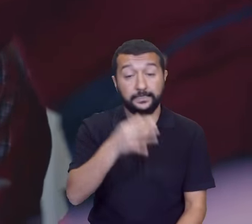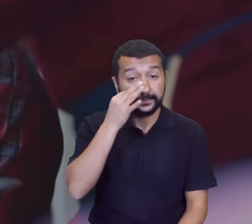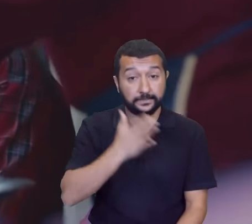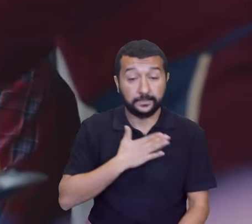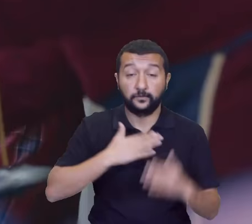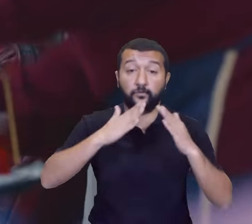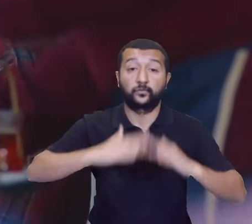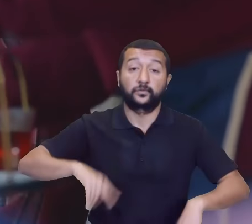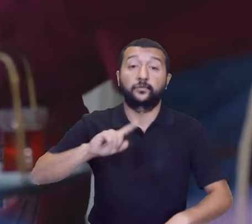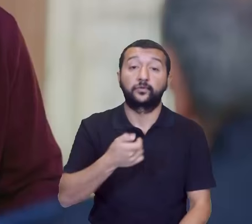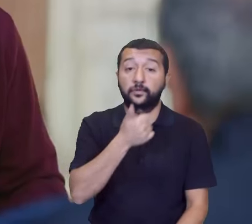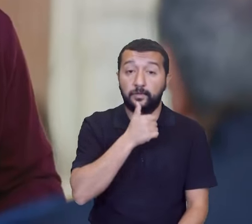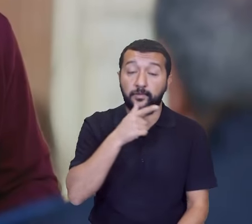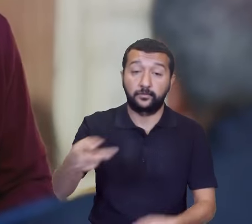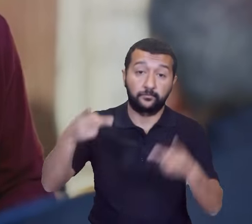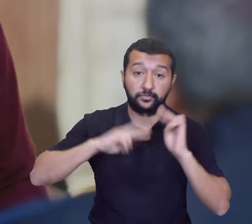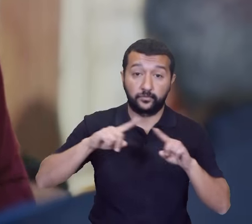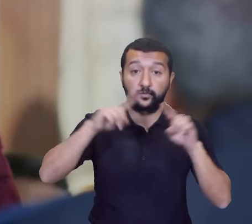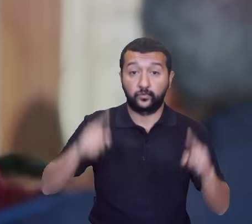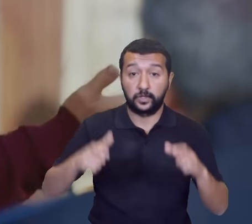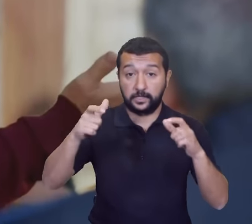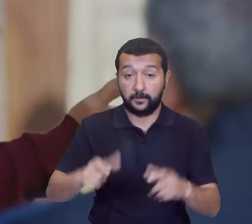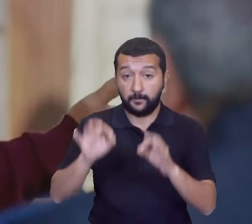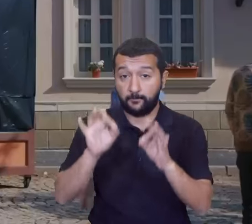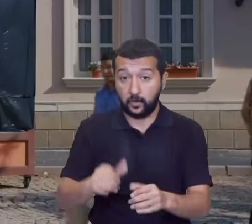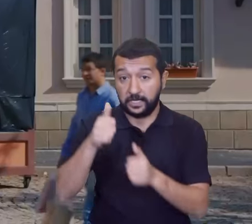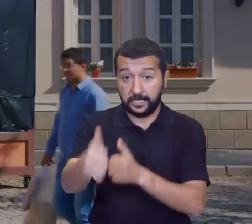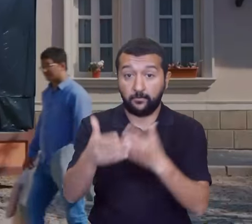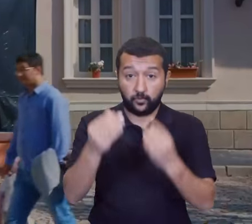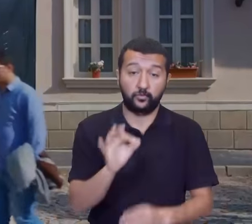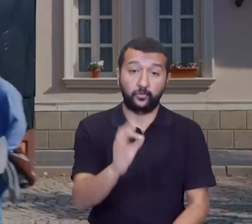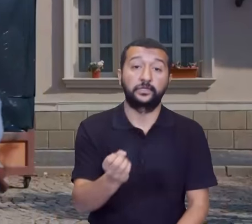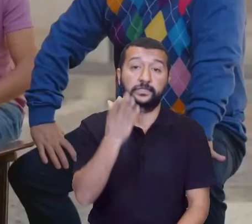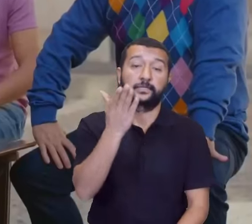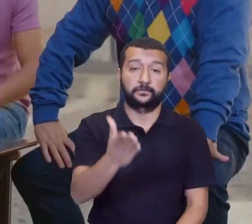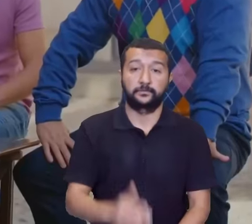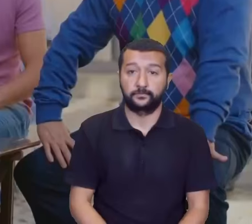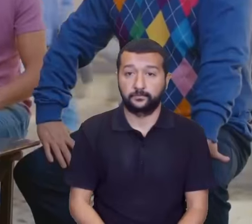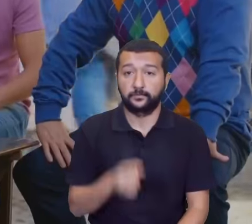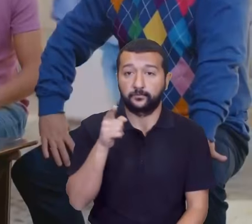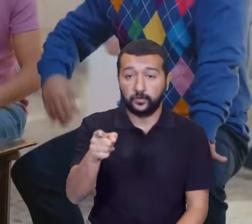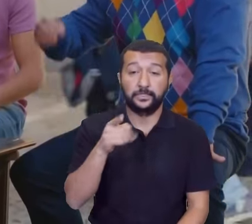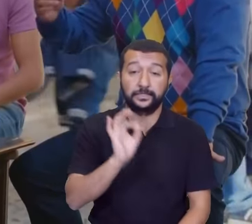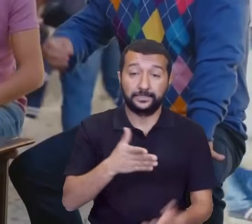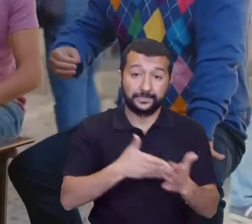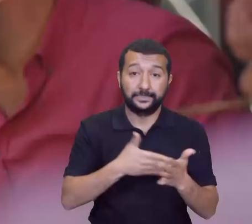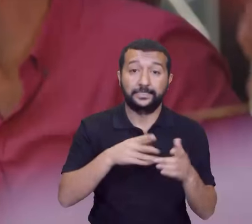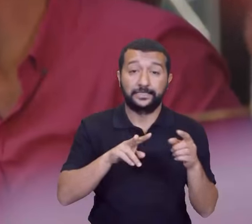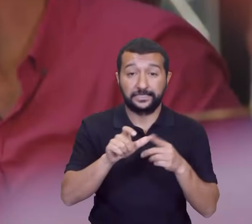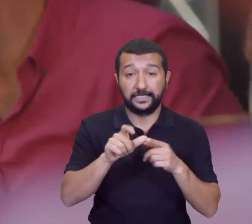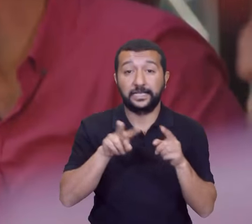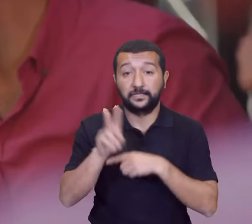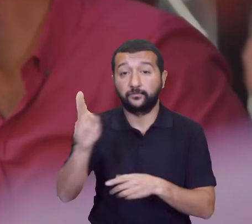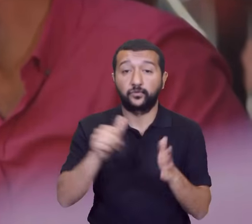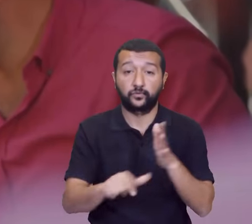canını tuzakta bulur. Baba Yadigar'ı dükkanın önüne gelip böyle rakip olursan olacağı budur işte. Bu girişimde de Şener Yeşil'e